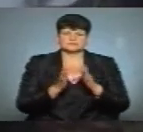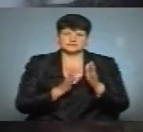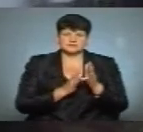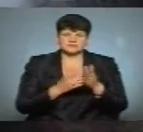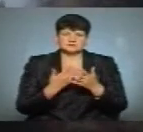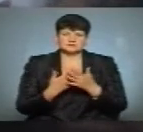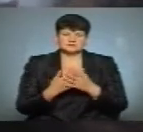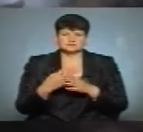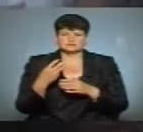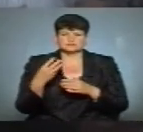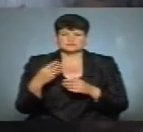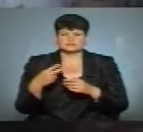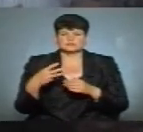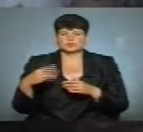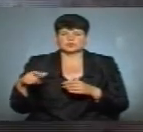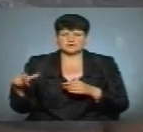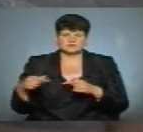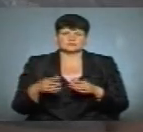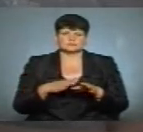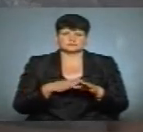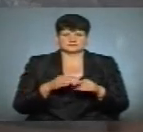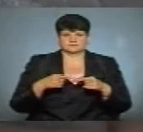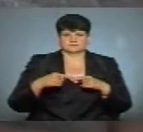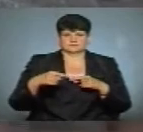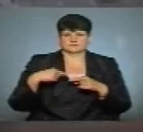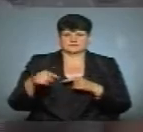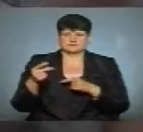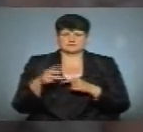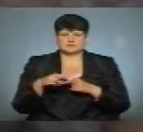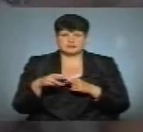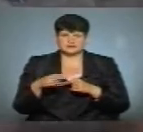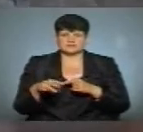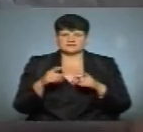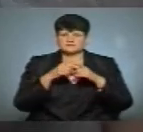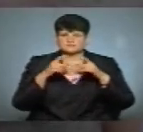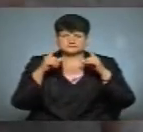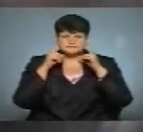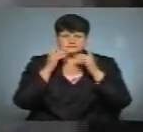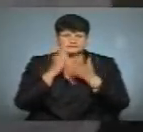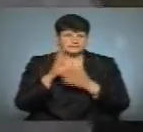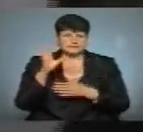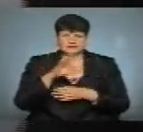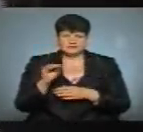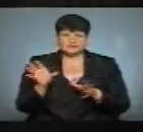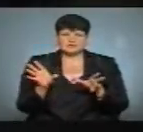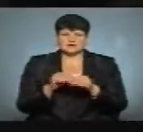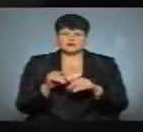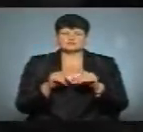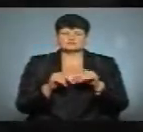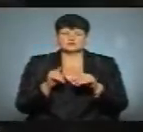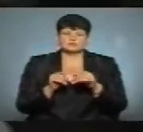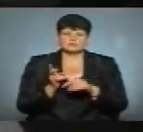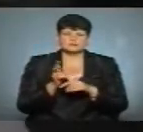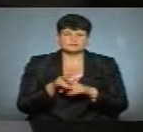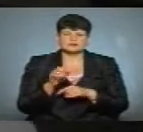Вони дотримуються дистанції 1,5 метра. У захисних масках не всі. Разом з родиною до храму прийшов Арсен